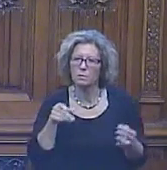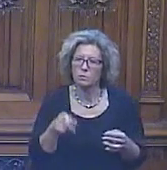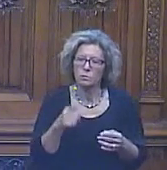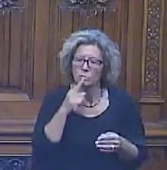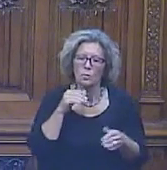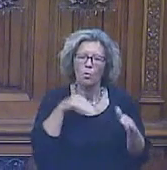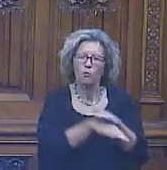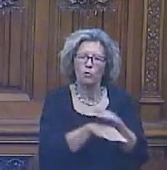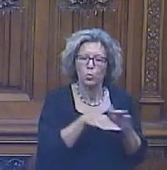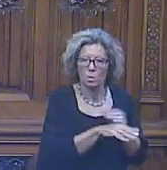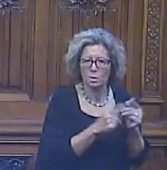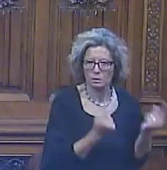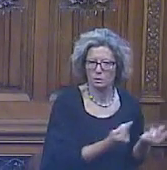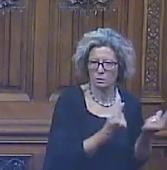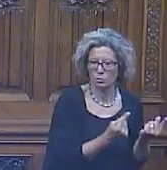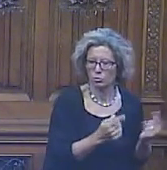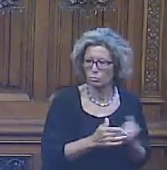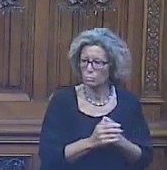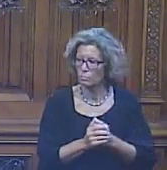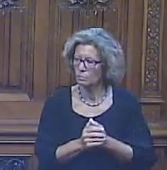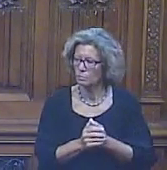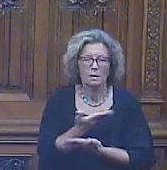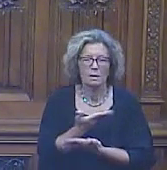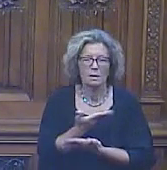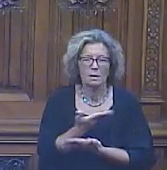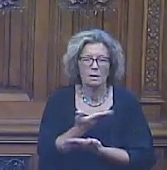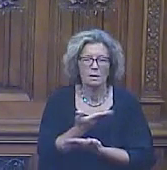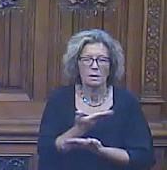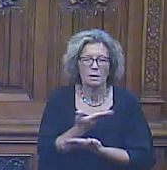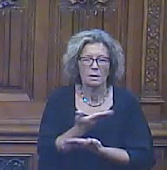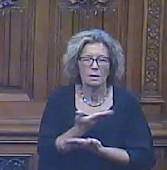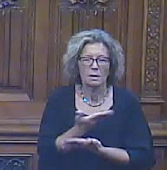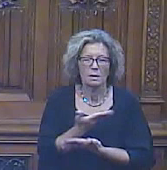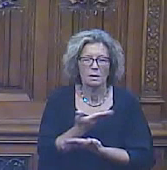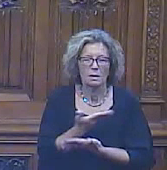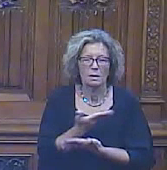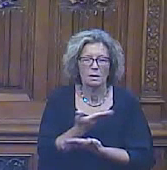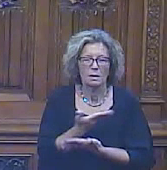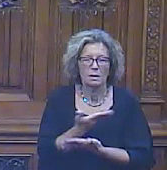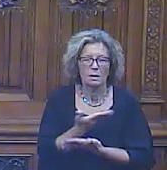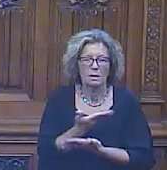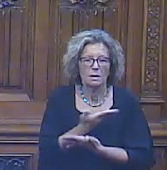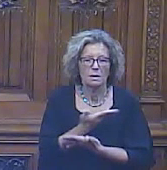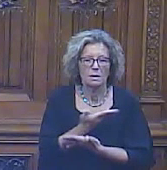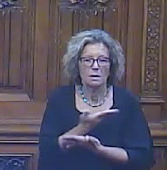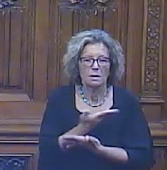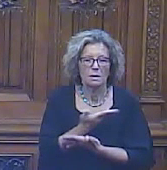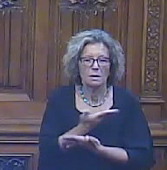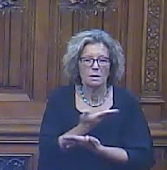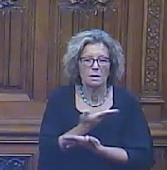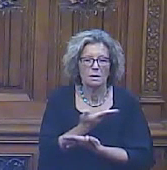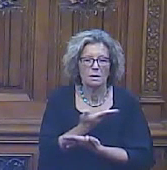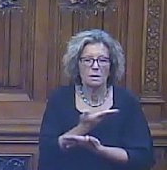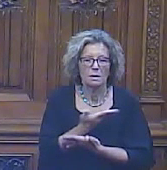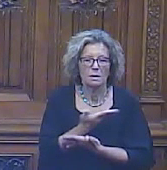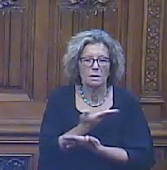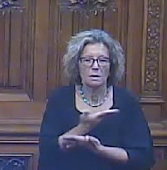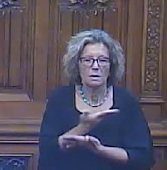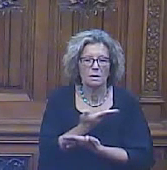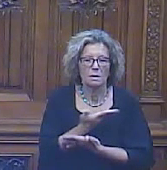zur Flüchtlingssituation. Was wir in den letzten Wochen erleben mussten,